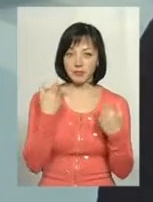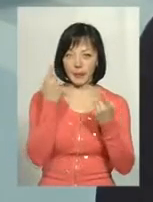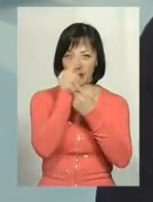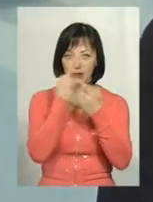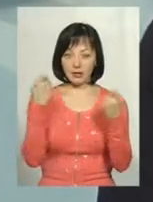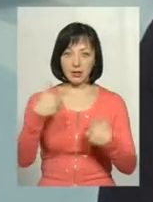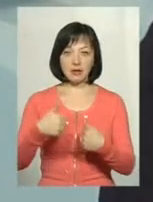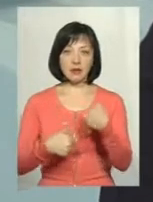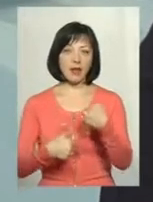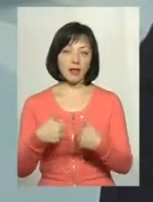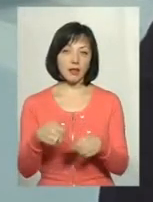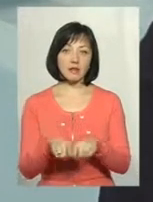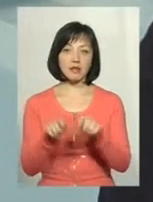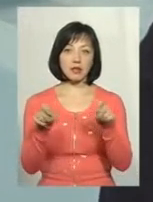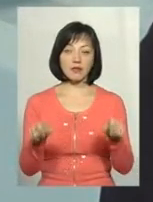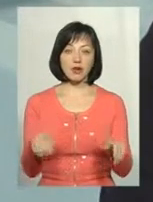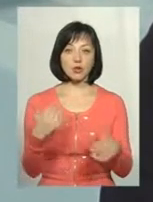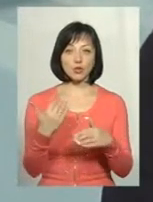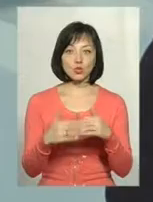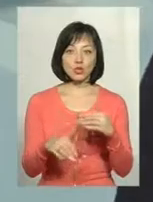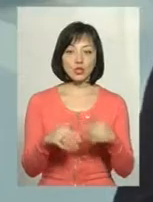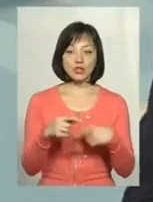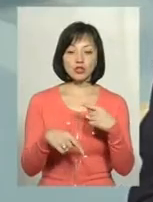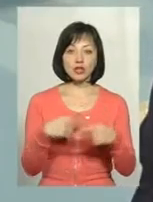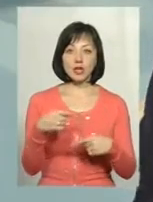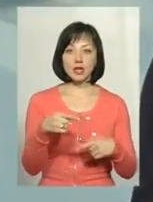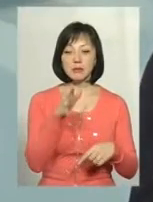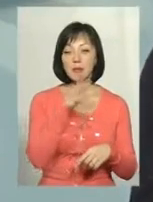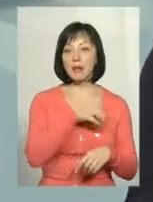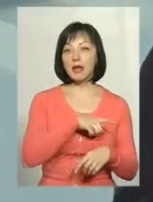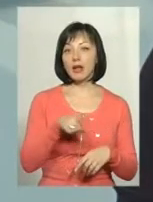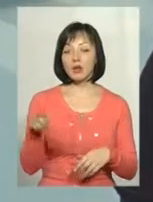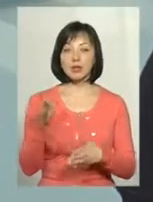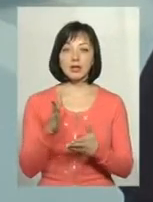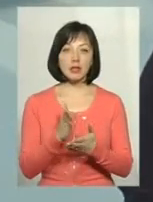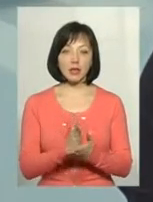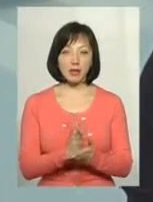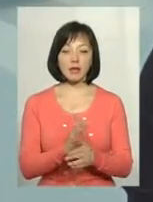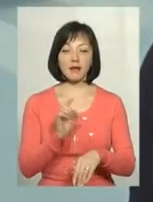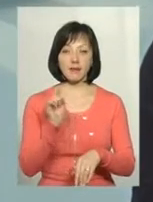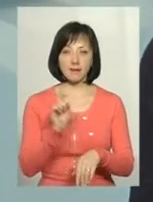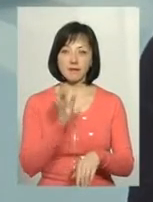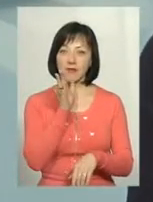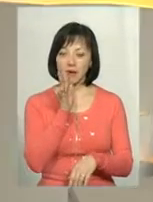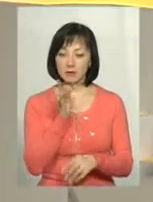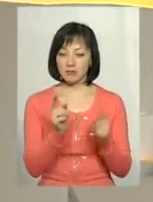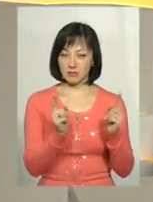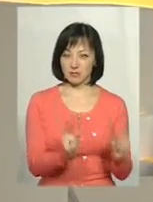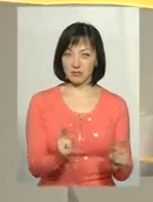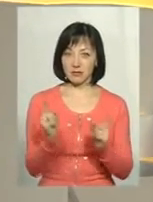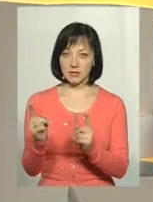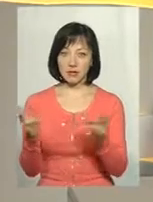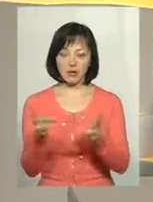тендер, відкриваючи вже через певний період, тому що там є часові терміни, які потрібно